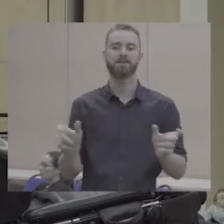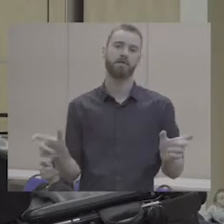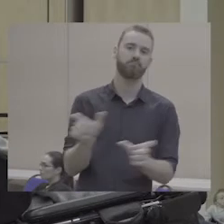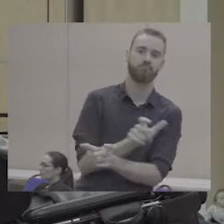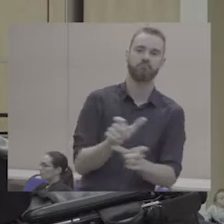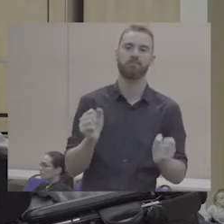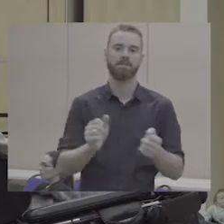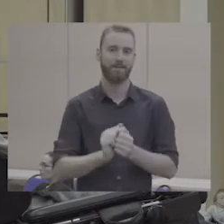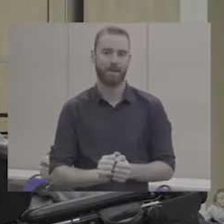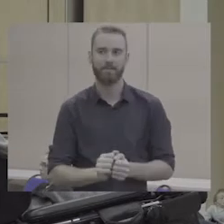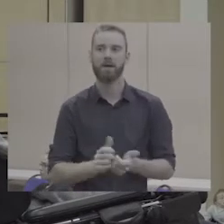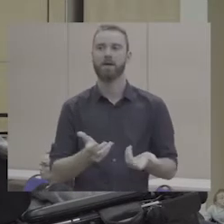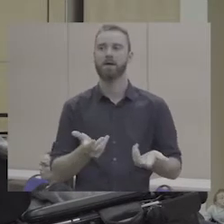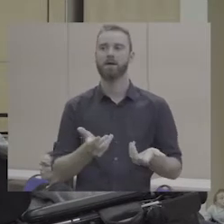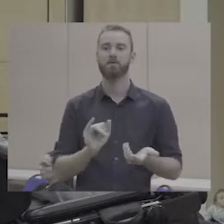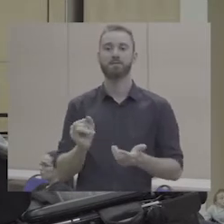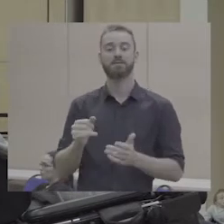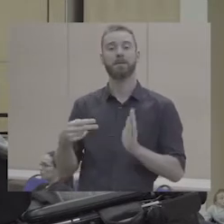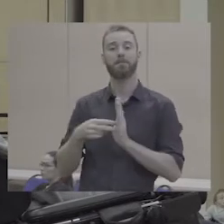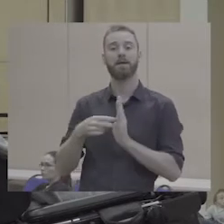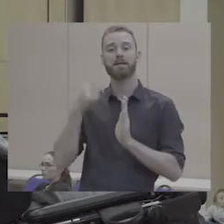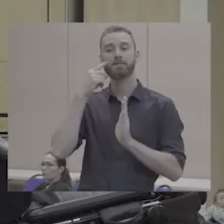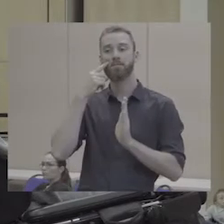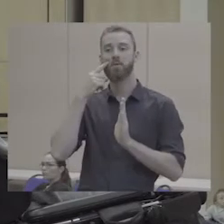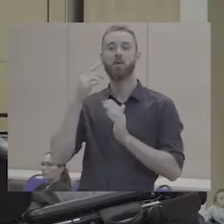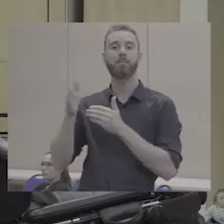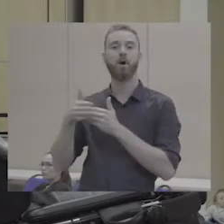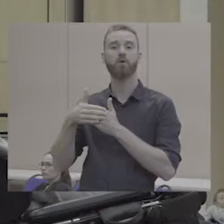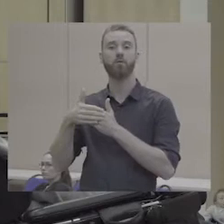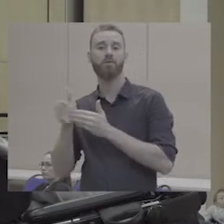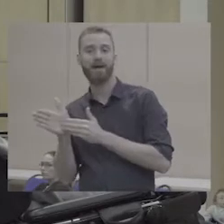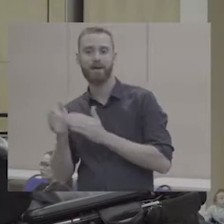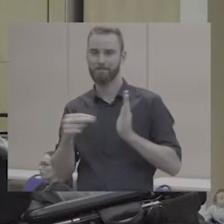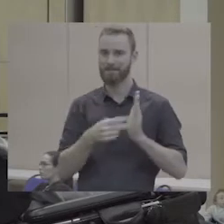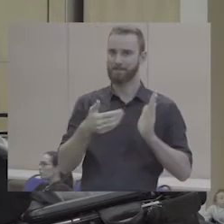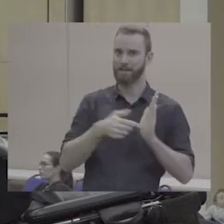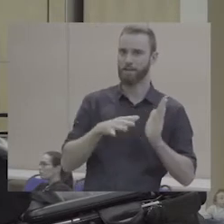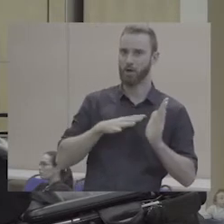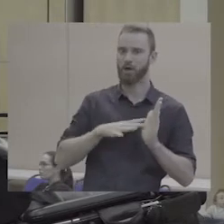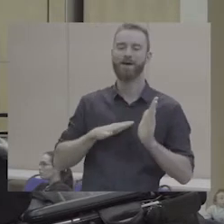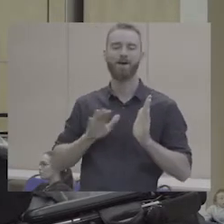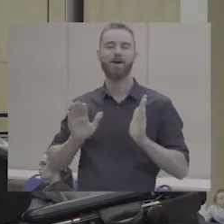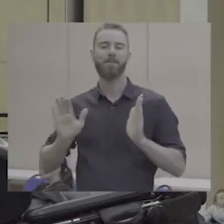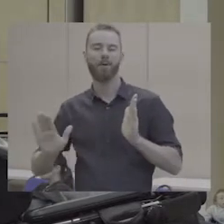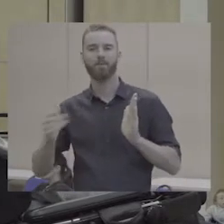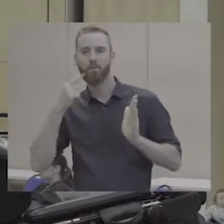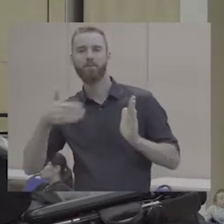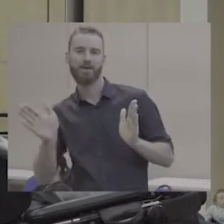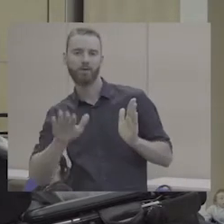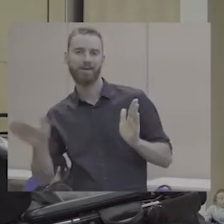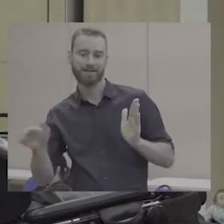adéquats, d'avoir une prise pour l'ouverture de porte, un ouvre-porte automatique. Ceci étant